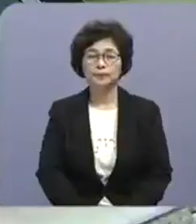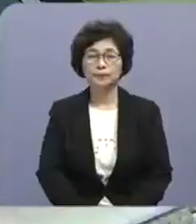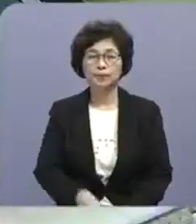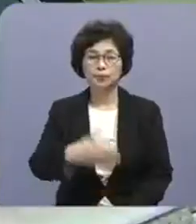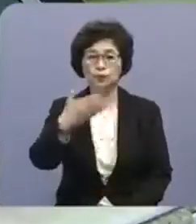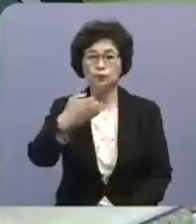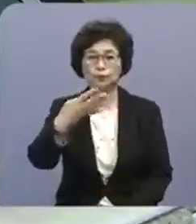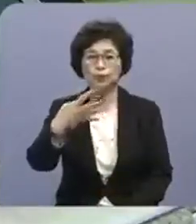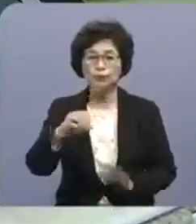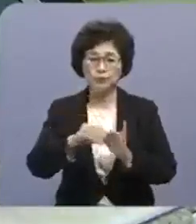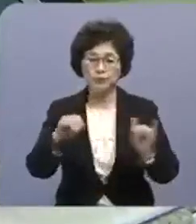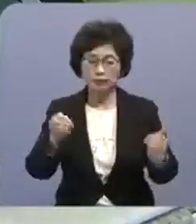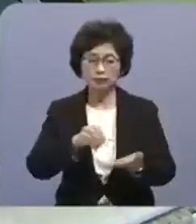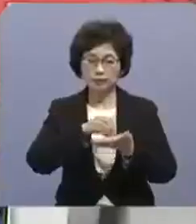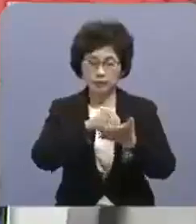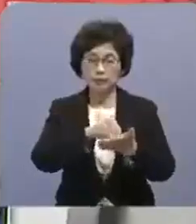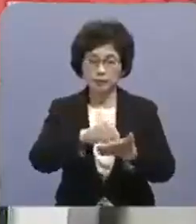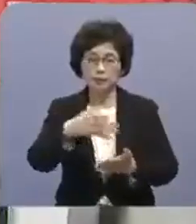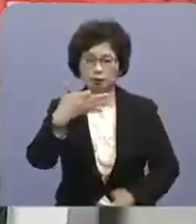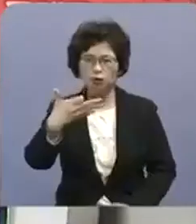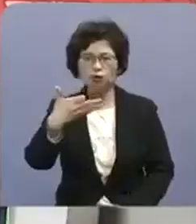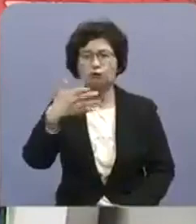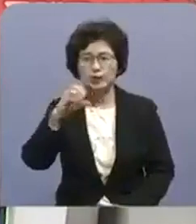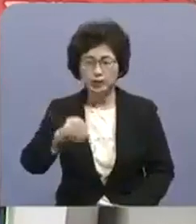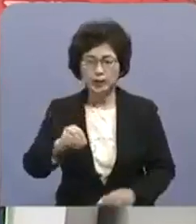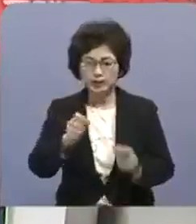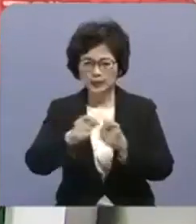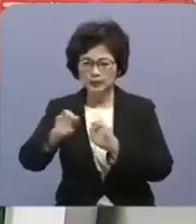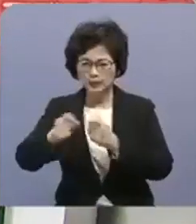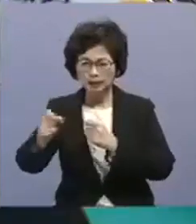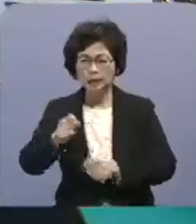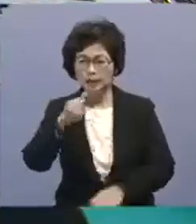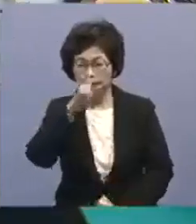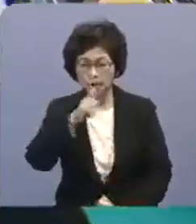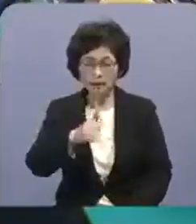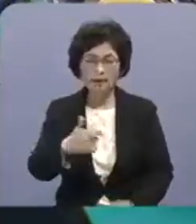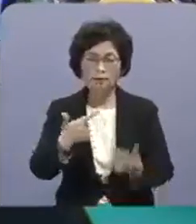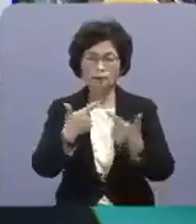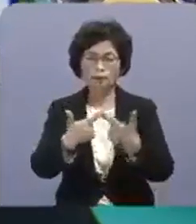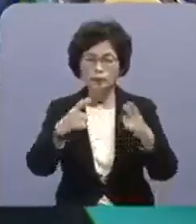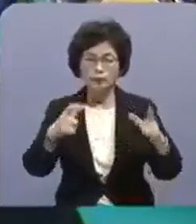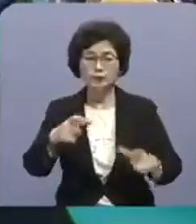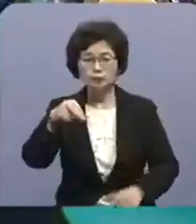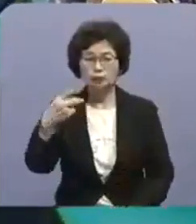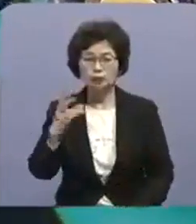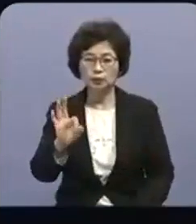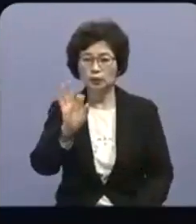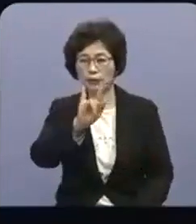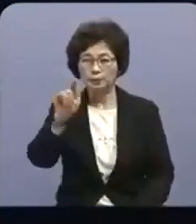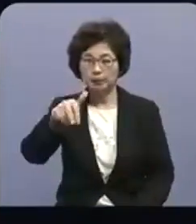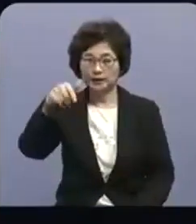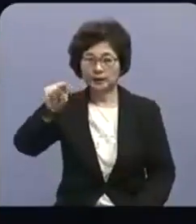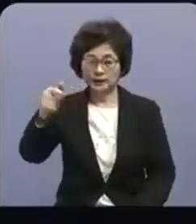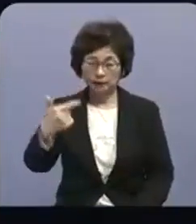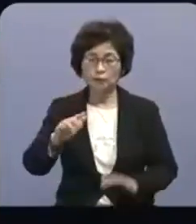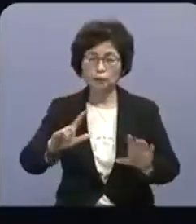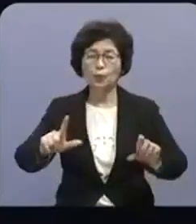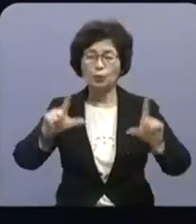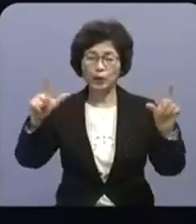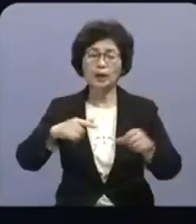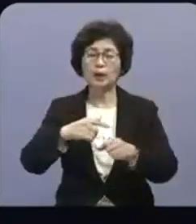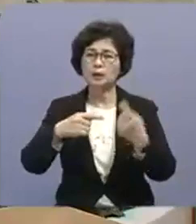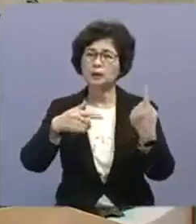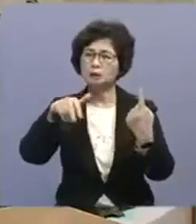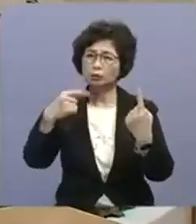94만여 명의 가입자에 19만 개가 넘는 가맹점을 보유한 부산 지역 화폐 동백전. 올해 발행 규모가 1조 6천억 원에